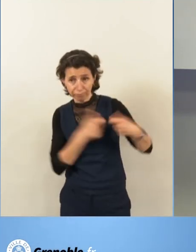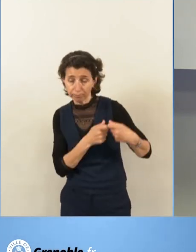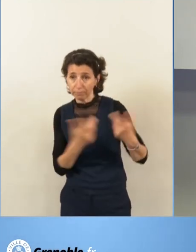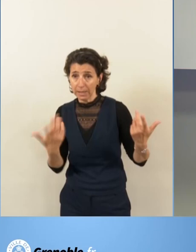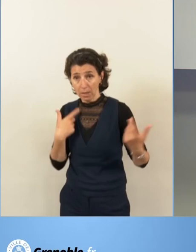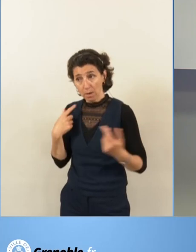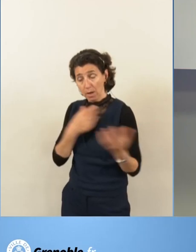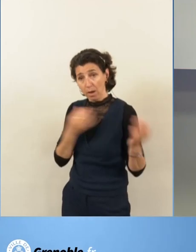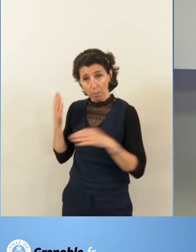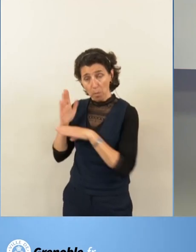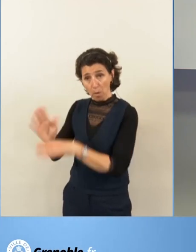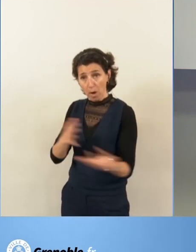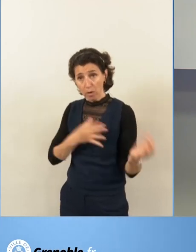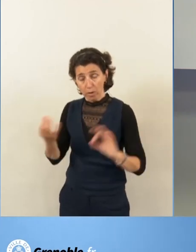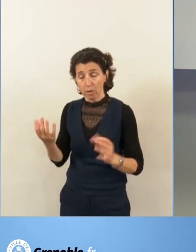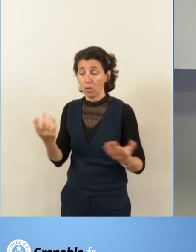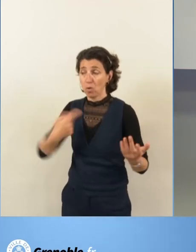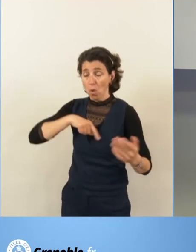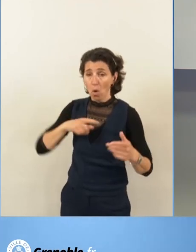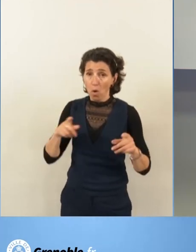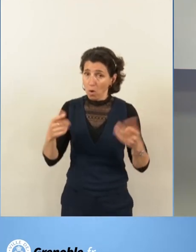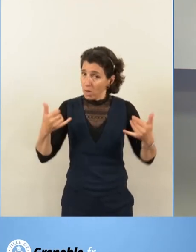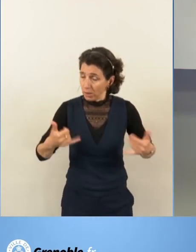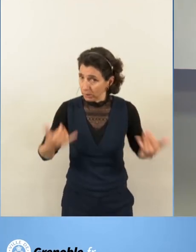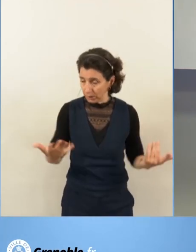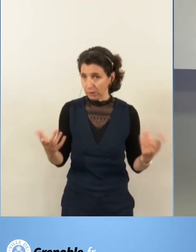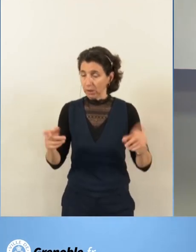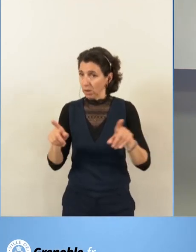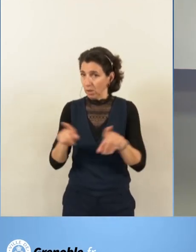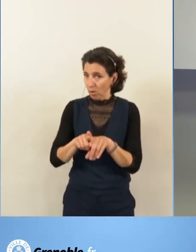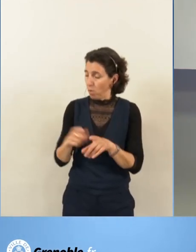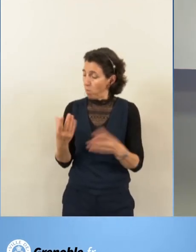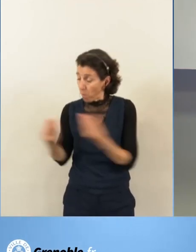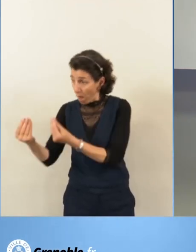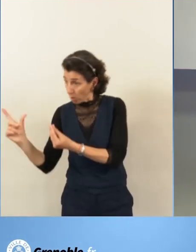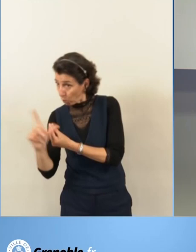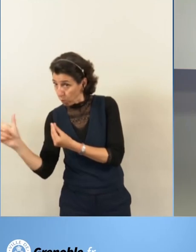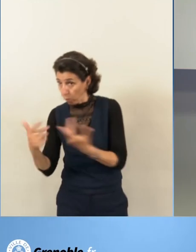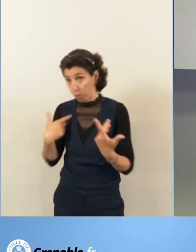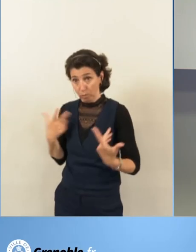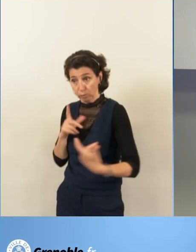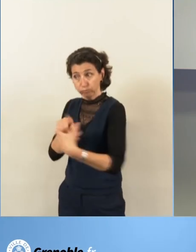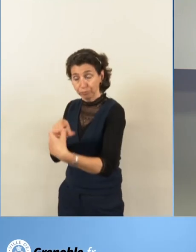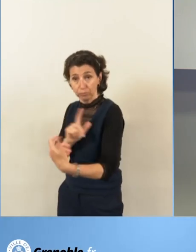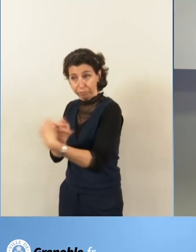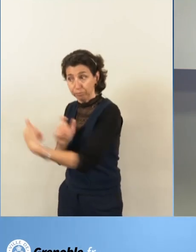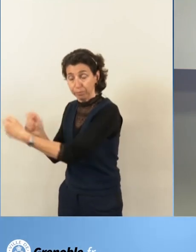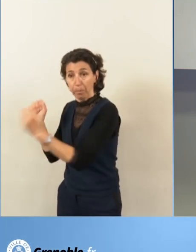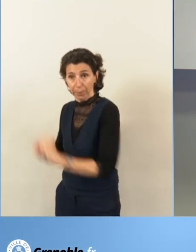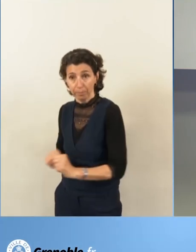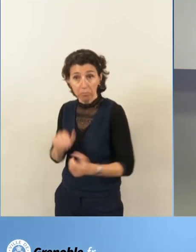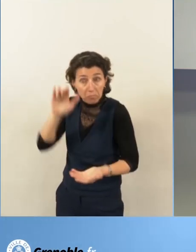permanence comme nous faisons ici à Grenoble son amitié avec les deux peuples et l'espérance de voir une solution de